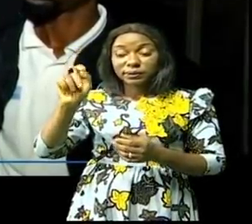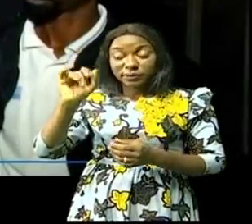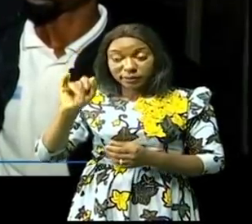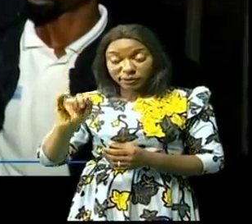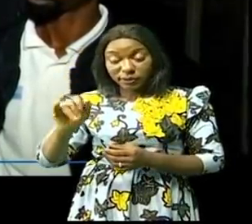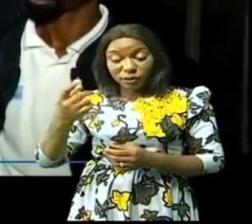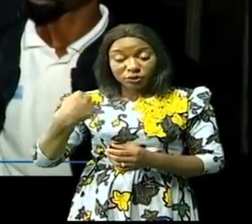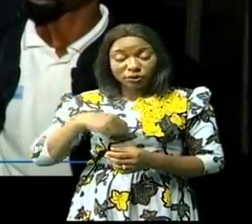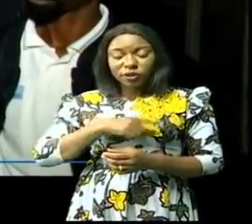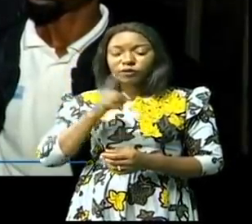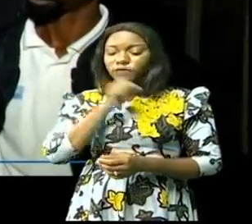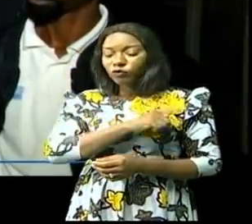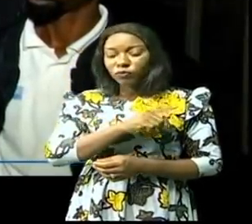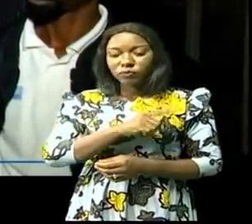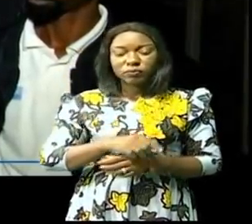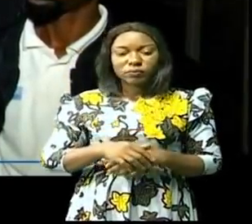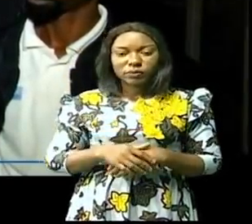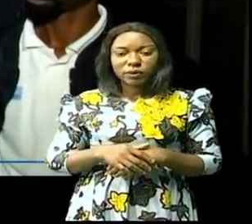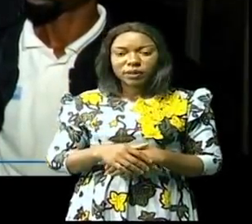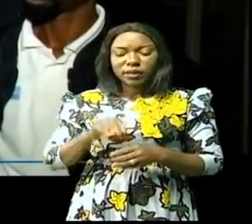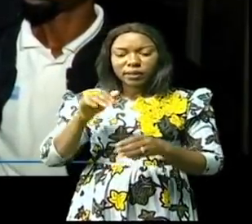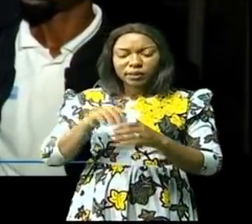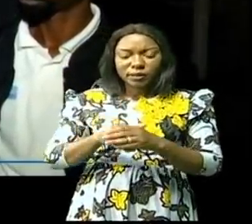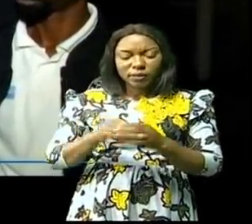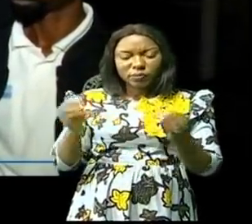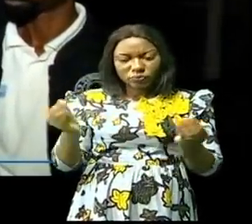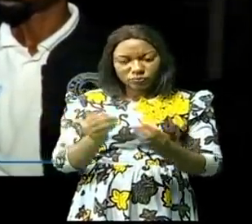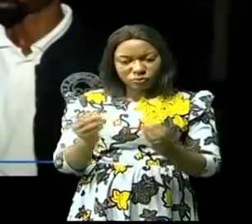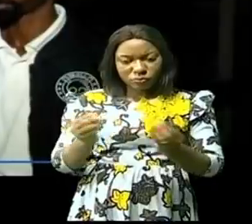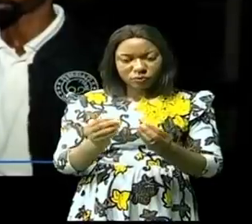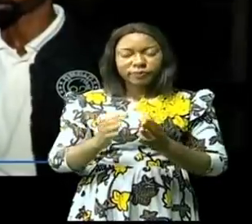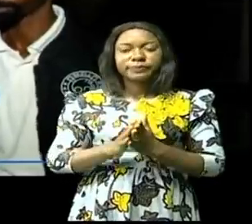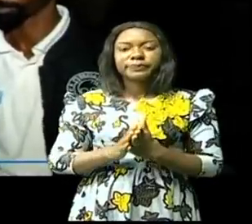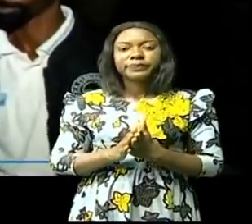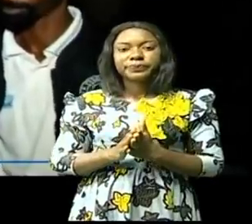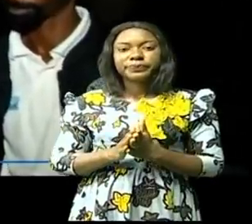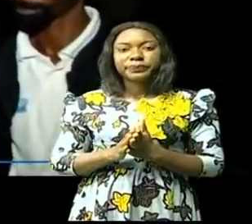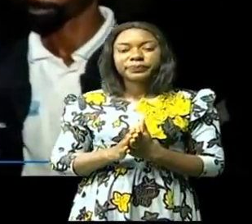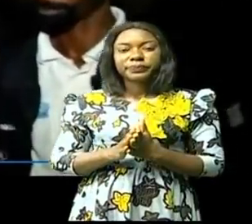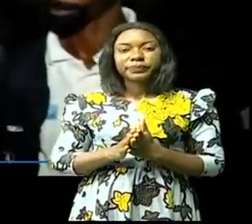en faux, dans la mesure où